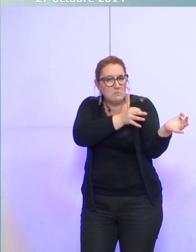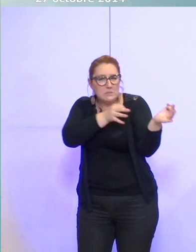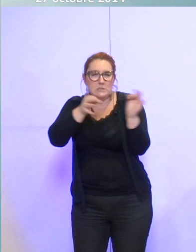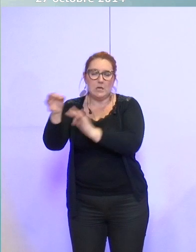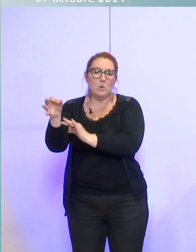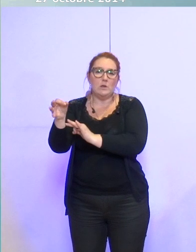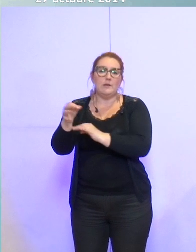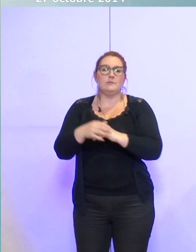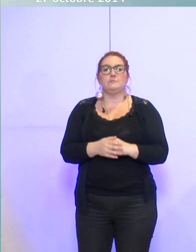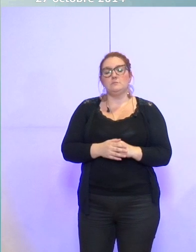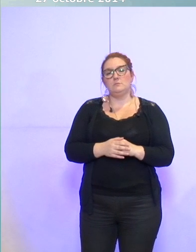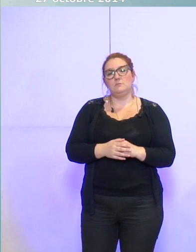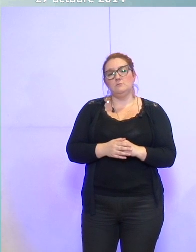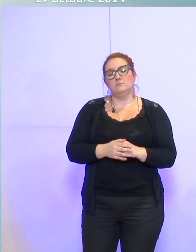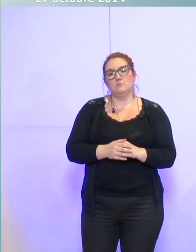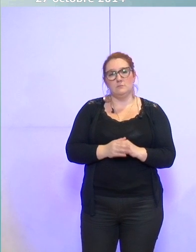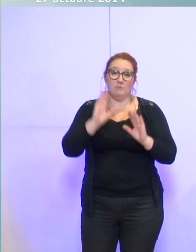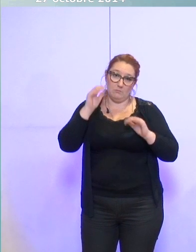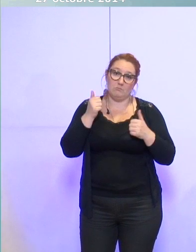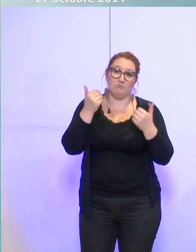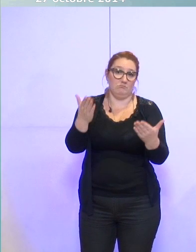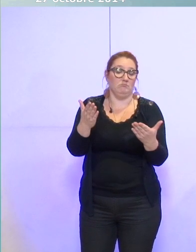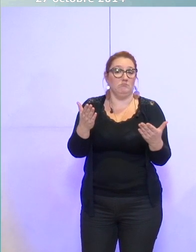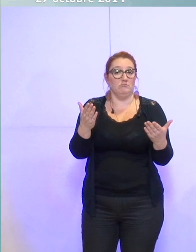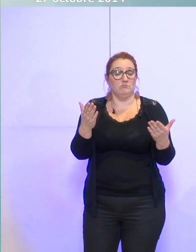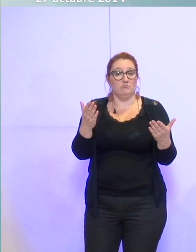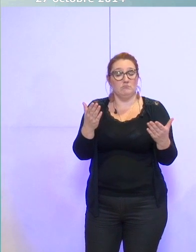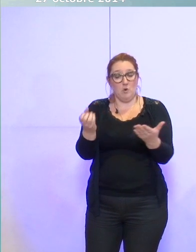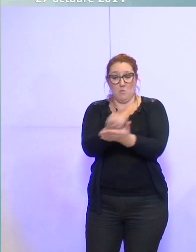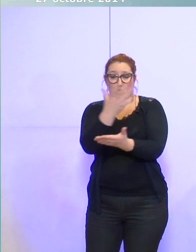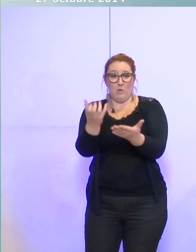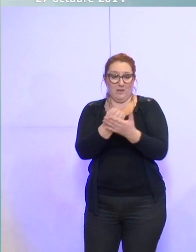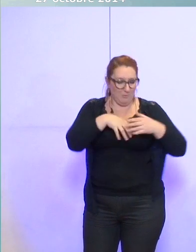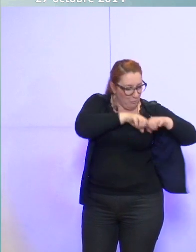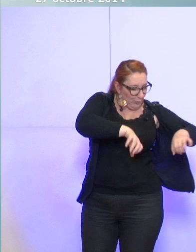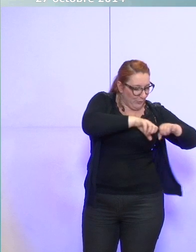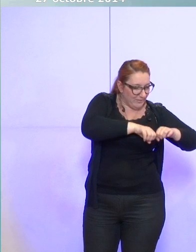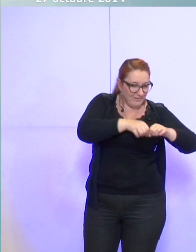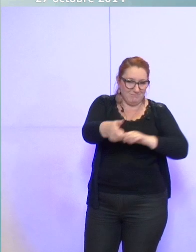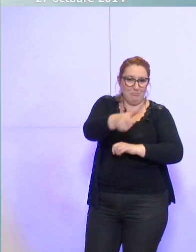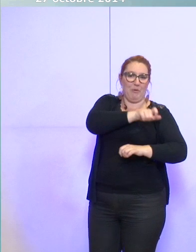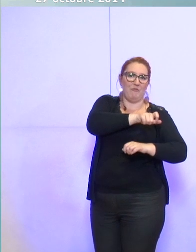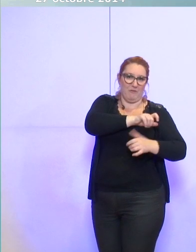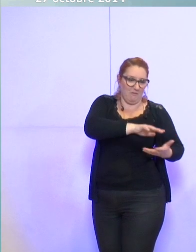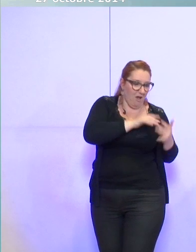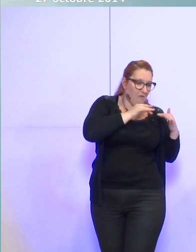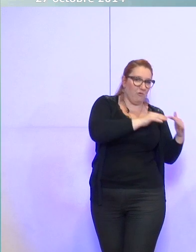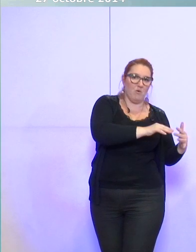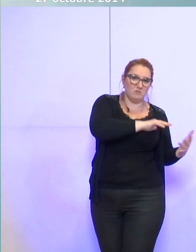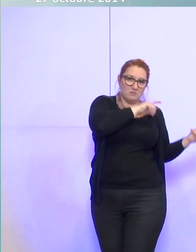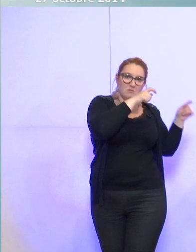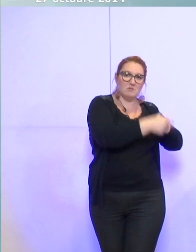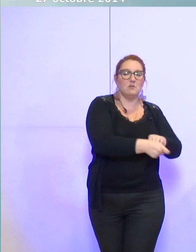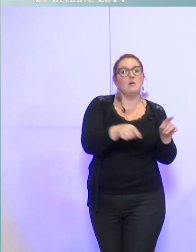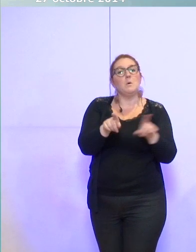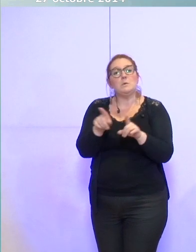Donc ça a un impact aussi potentiellement sur la façon dont ces données sont produites. Et puis, un enjeu